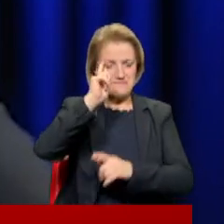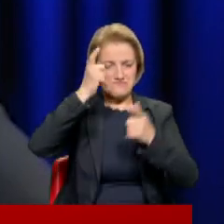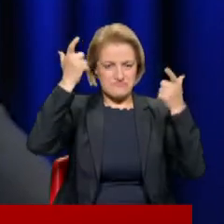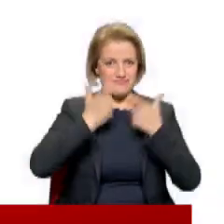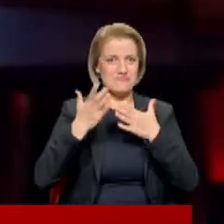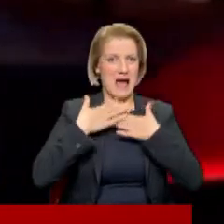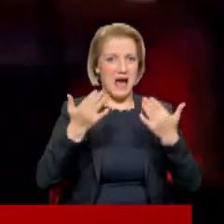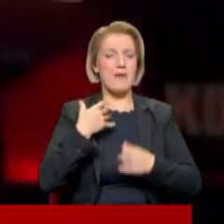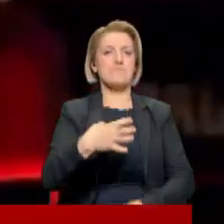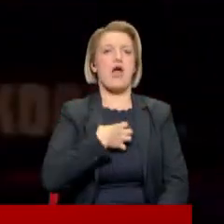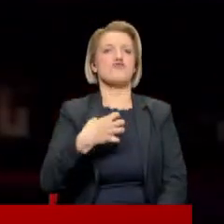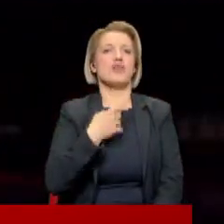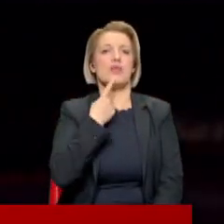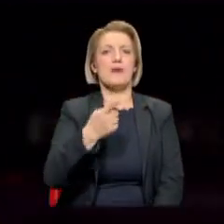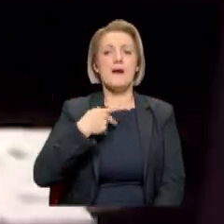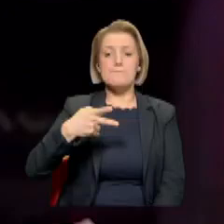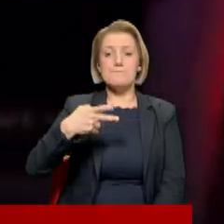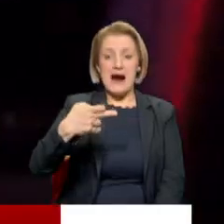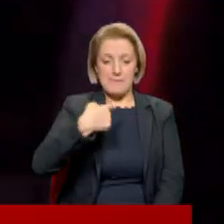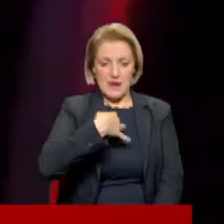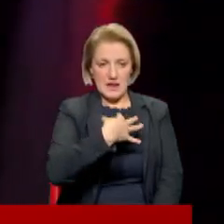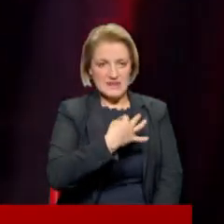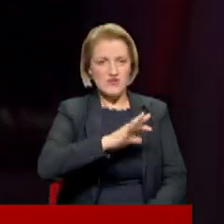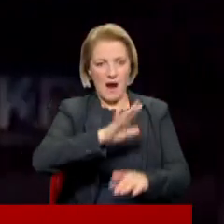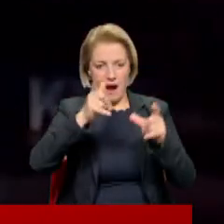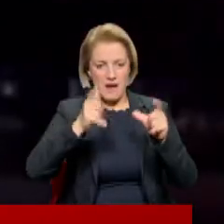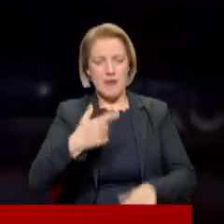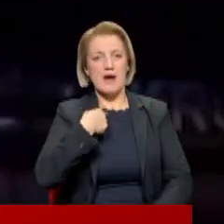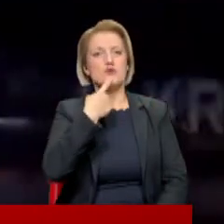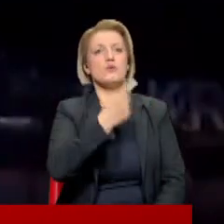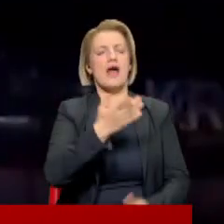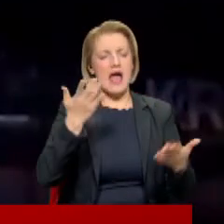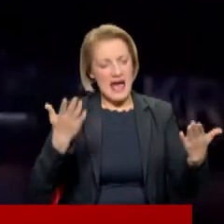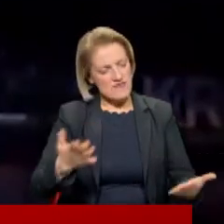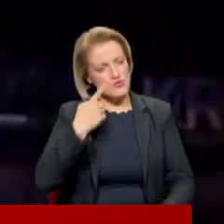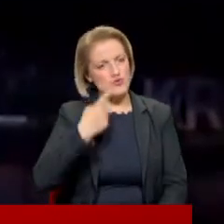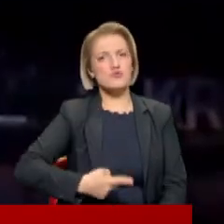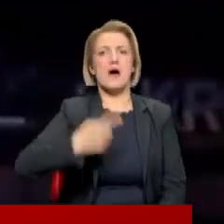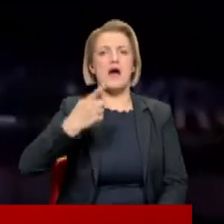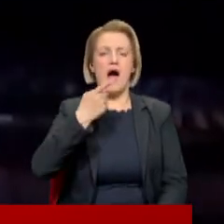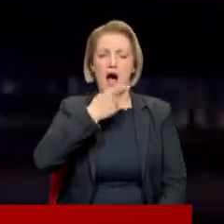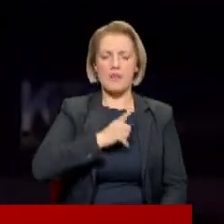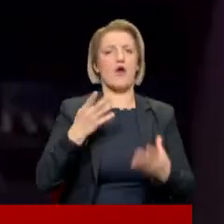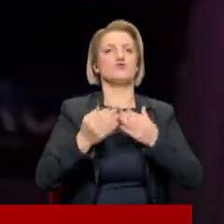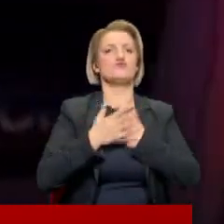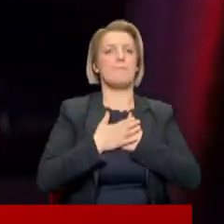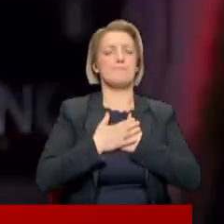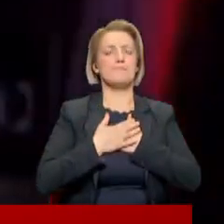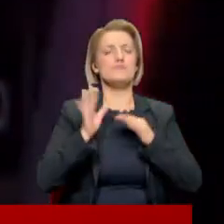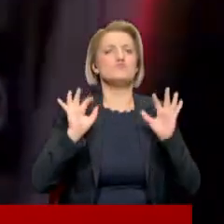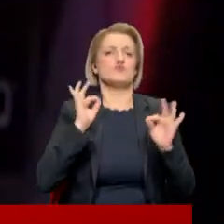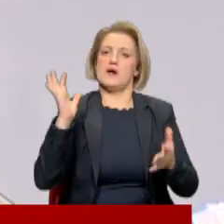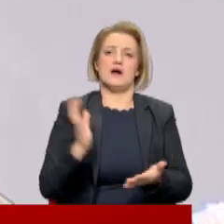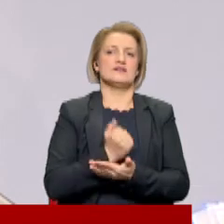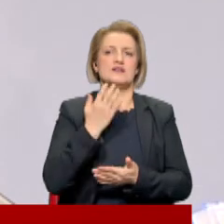bencillik olur partim aday gösterirse her yerde söylüyorum Elbette cumhurbaşkanlığını da aday olacağız ve mutlaka